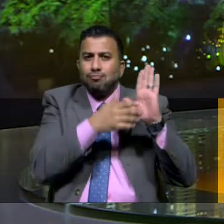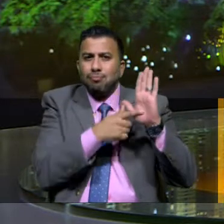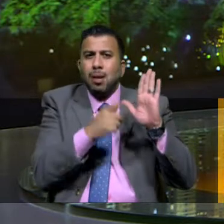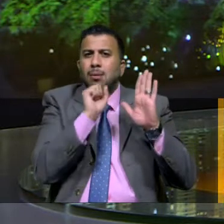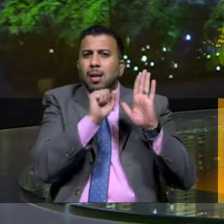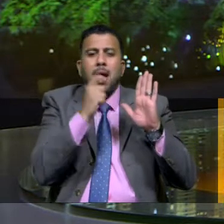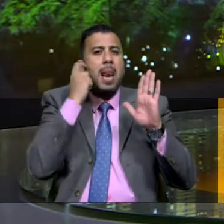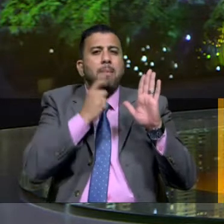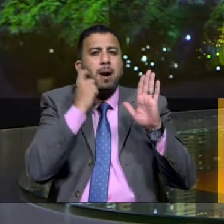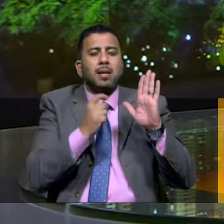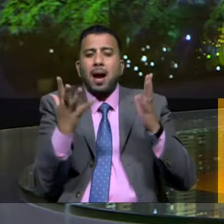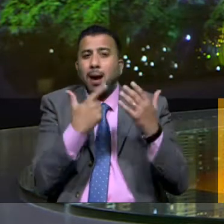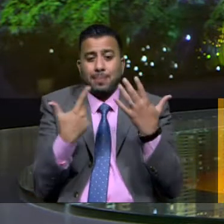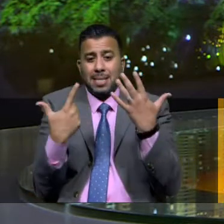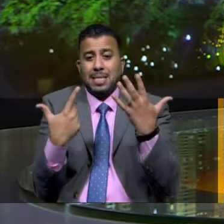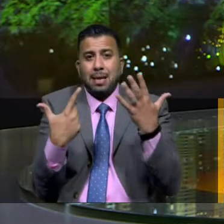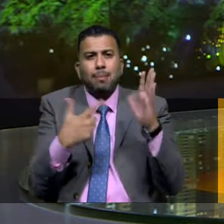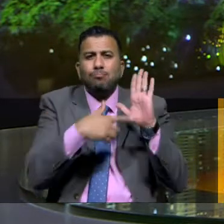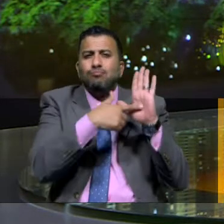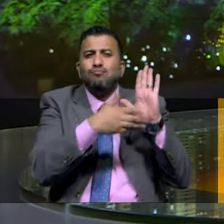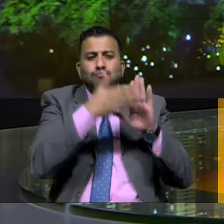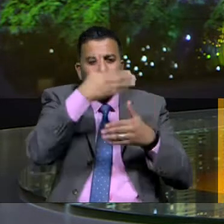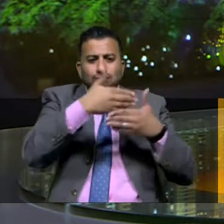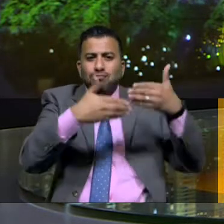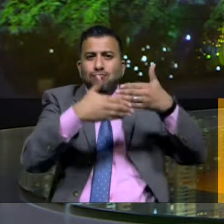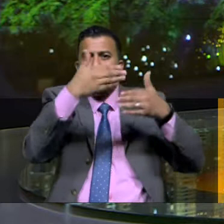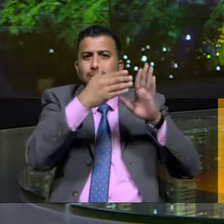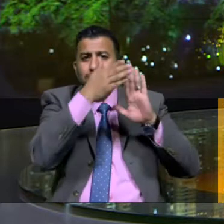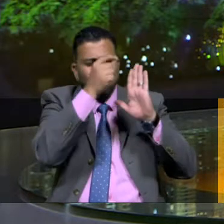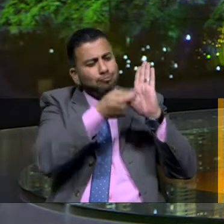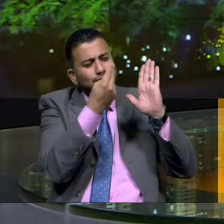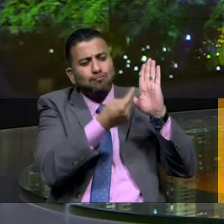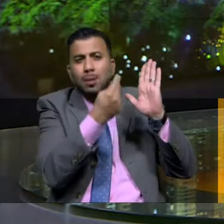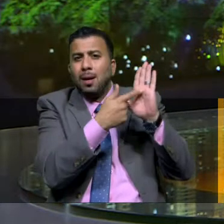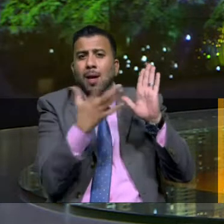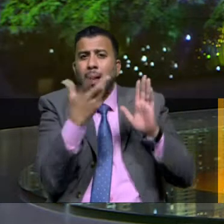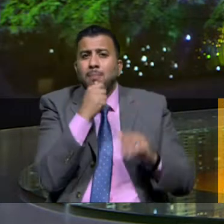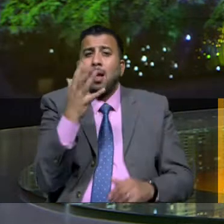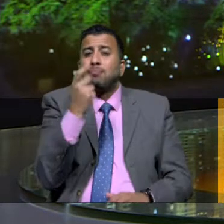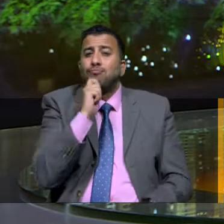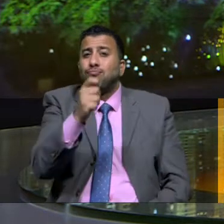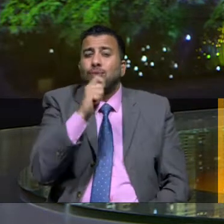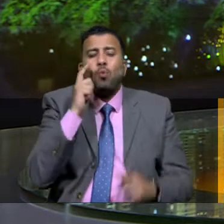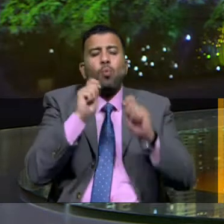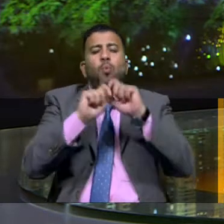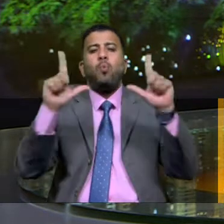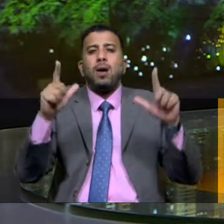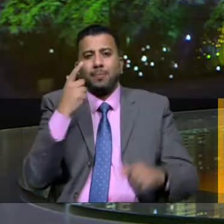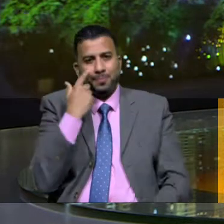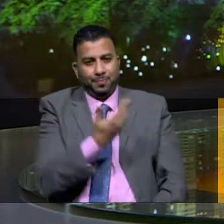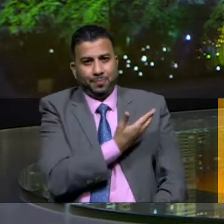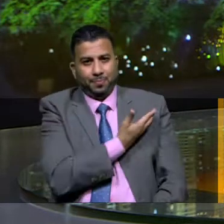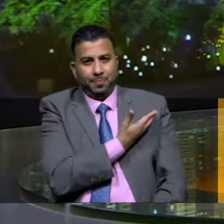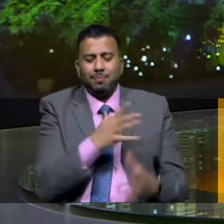ومعالم الإمارات السبع من قبل 4 فنانين تشكيليين. أما المزيد في سياق تقرير الزميلة لميا